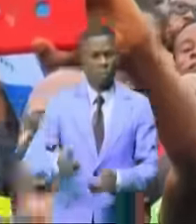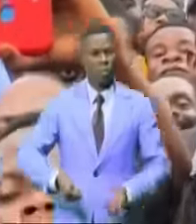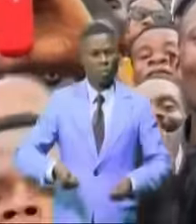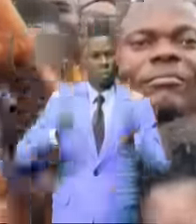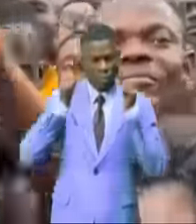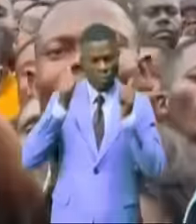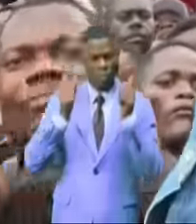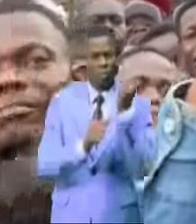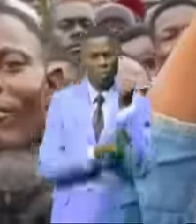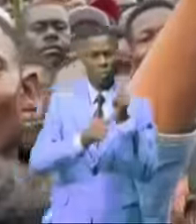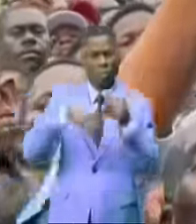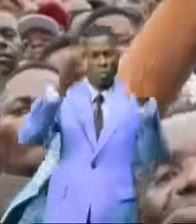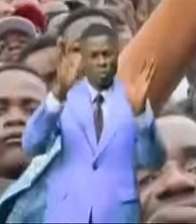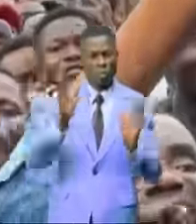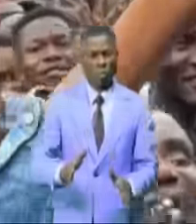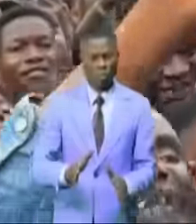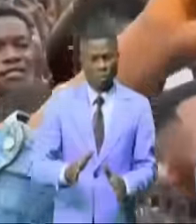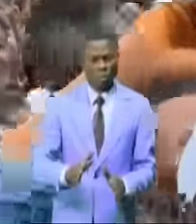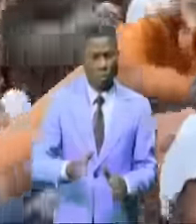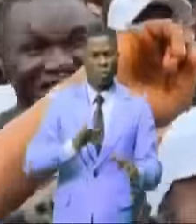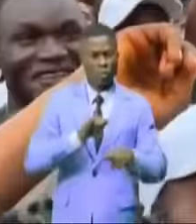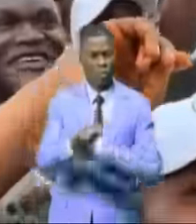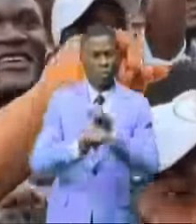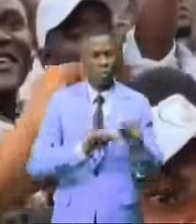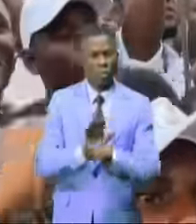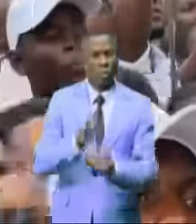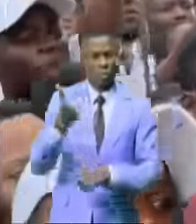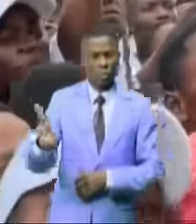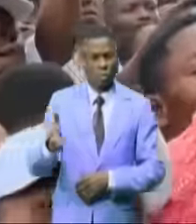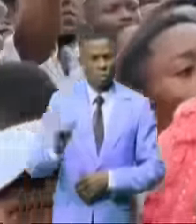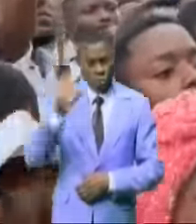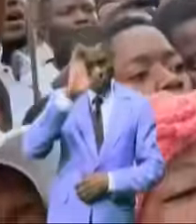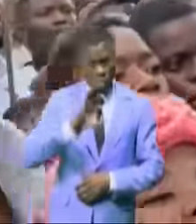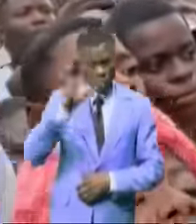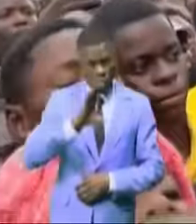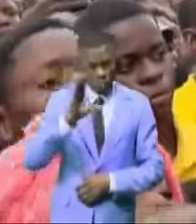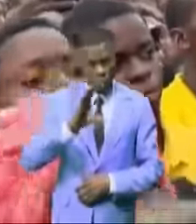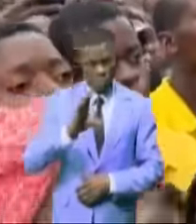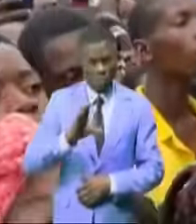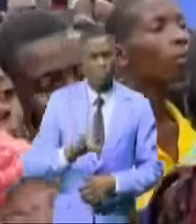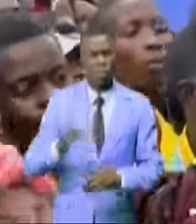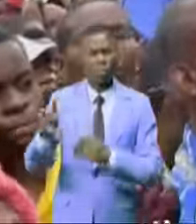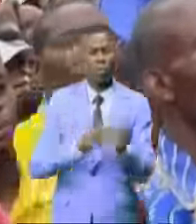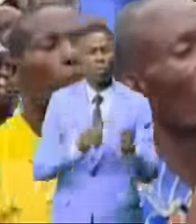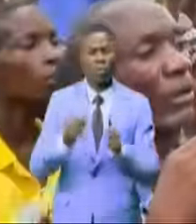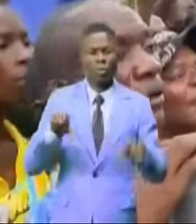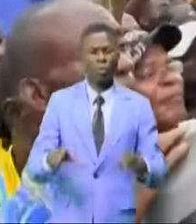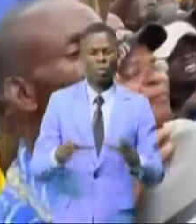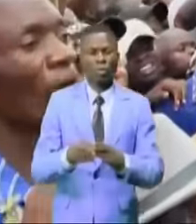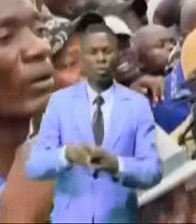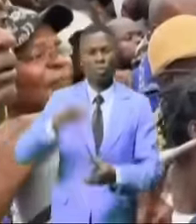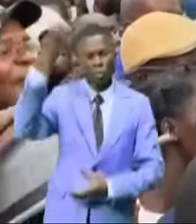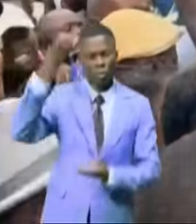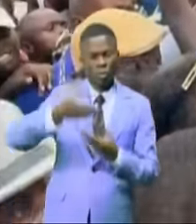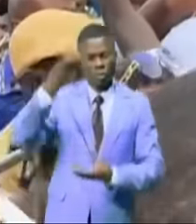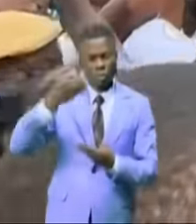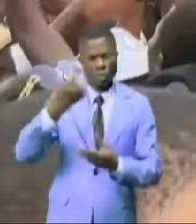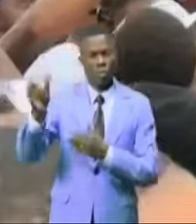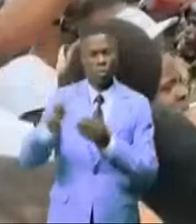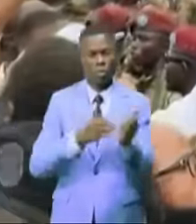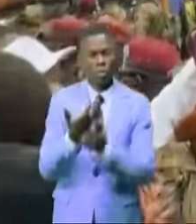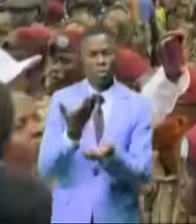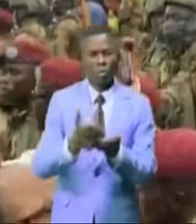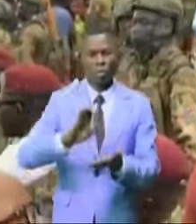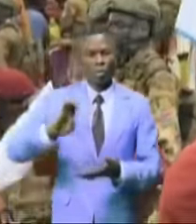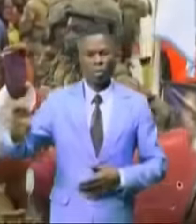de l'étranger qui, à l'en croire, sont derrière l'agression rwandaise dont est victime l'Est de la République démocratique